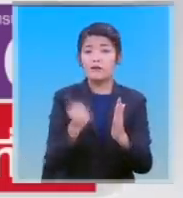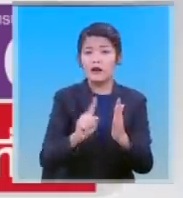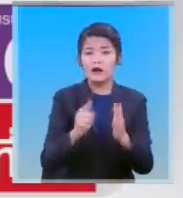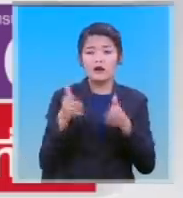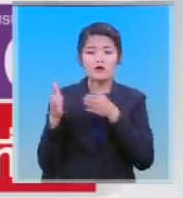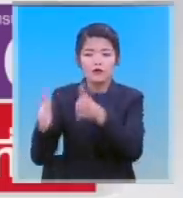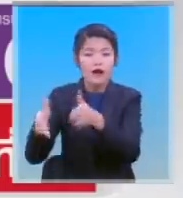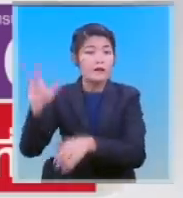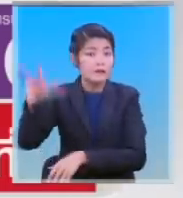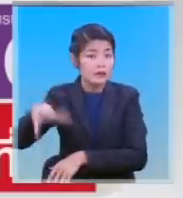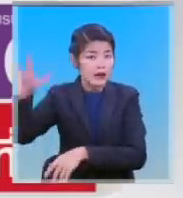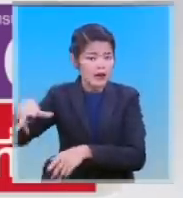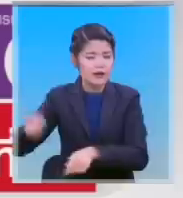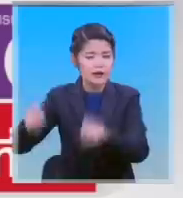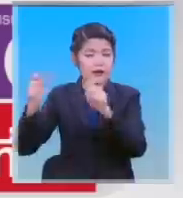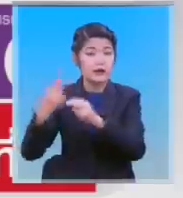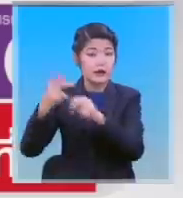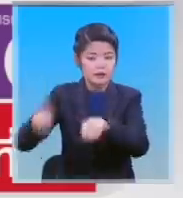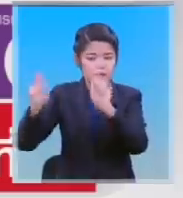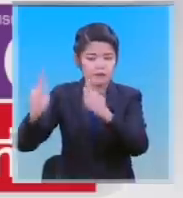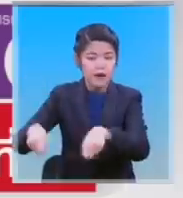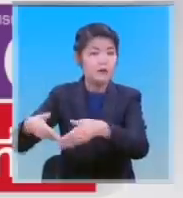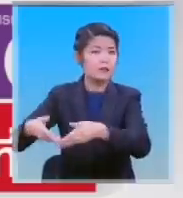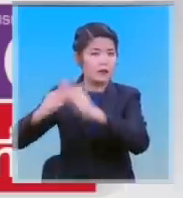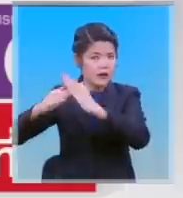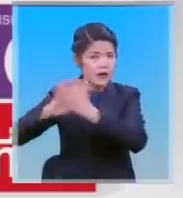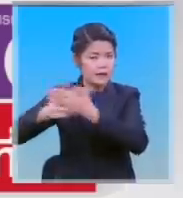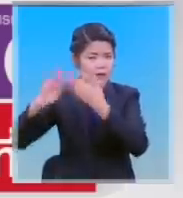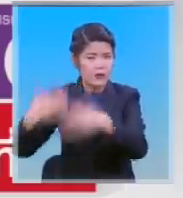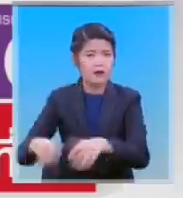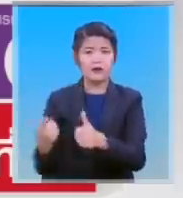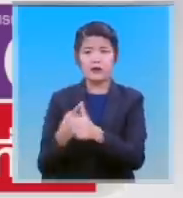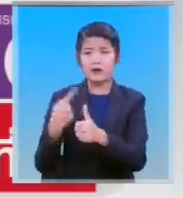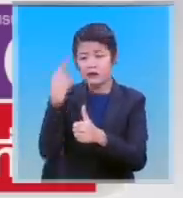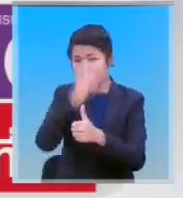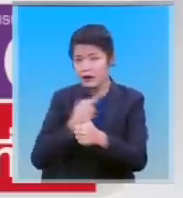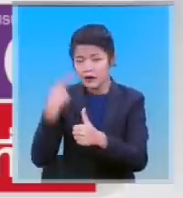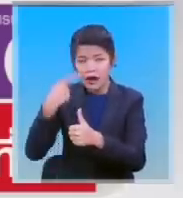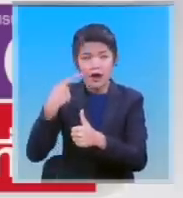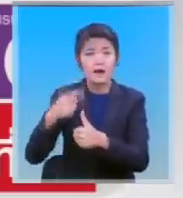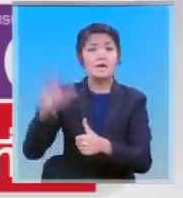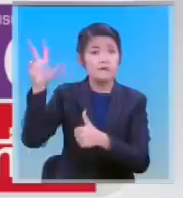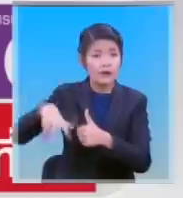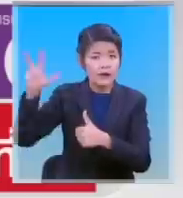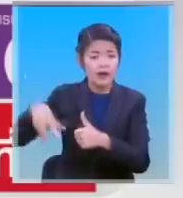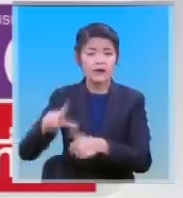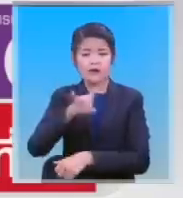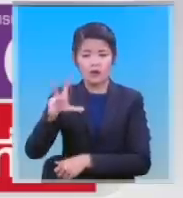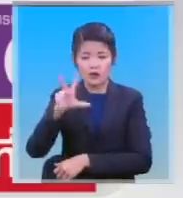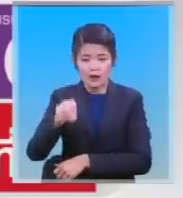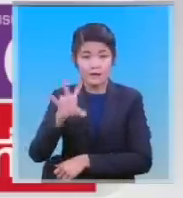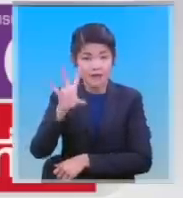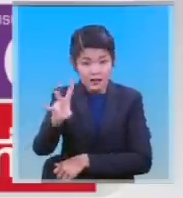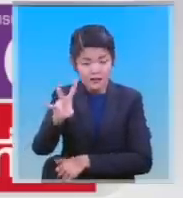ที่เขามีการลงสัตยาบันจัดตั้งรัฐบาลแล้วประกอบไปด้วย1พรรคเพื่อไทย137ที่นั่